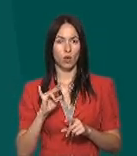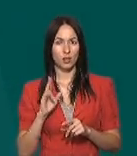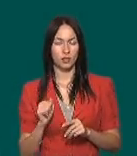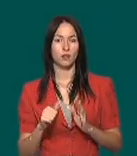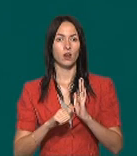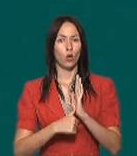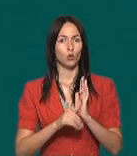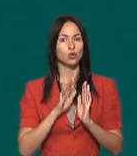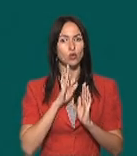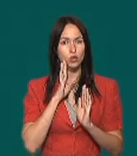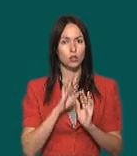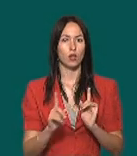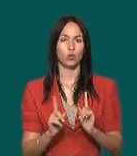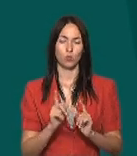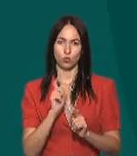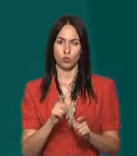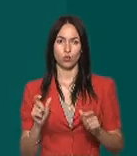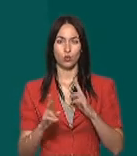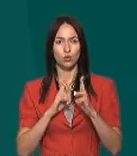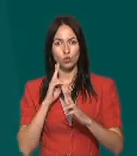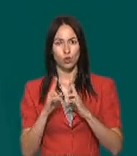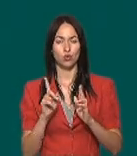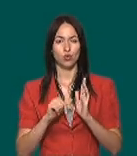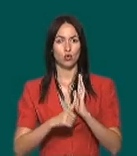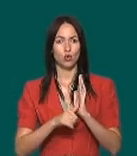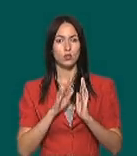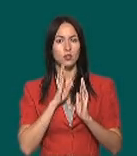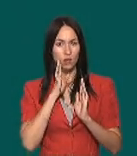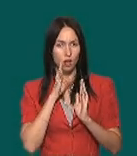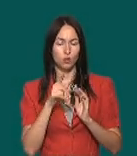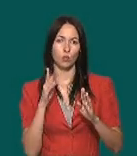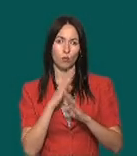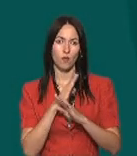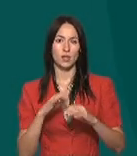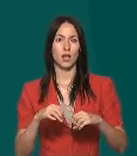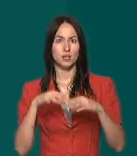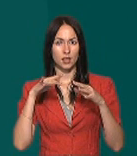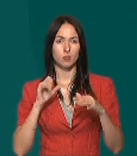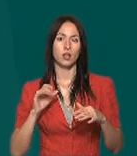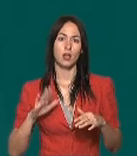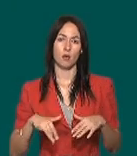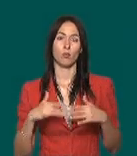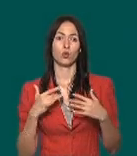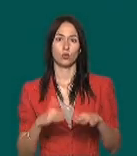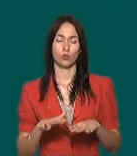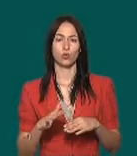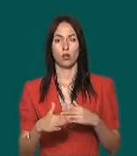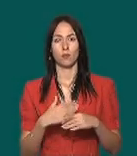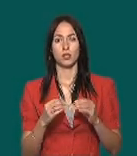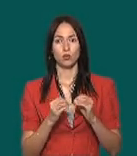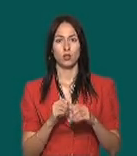ранку. Бо люди жалуються, що саме в 6-й ранку повітря задимлене, а потім вже близько 10-ї